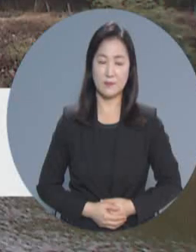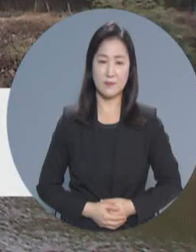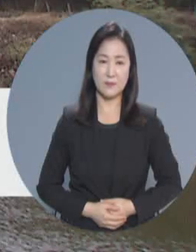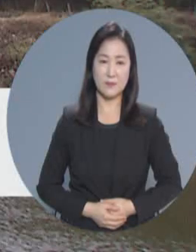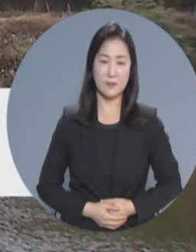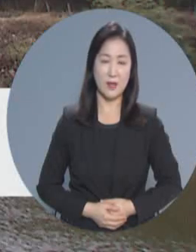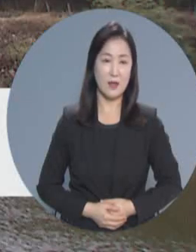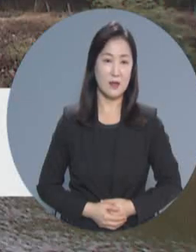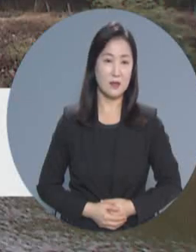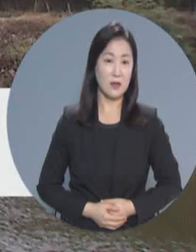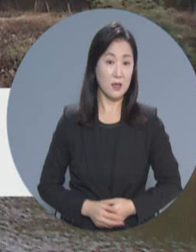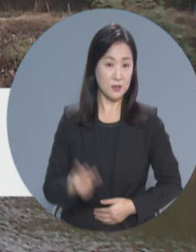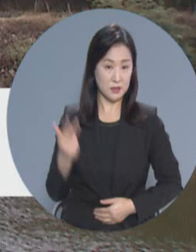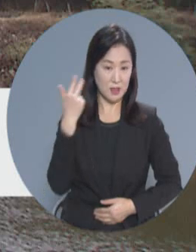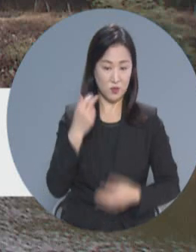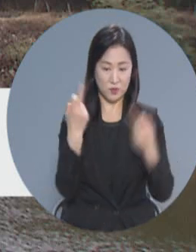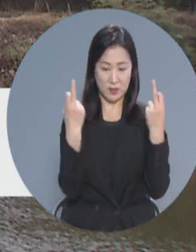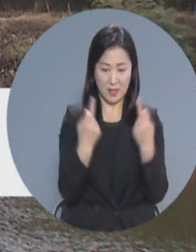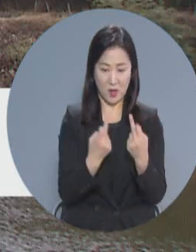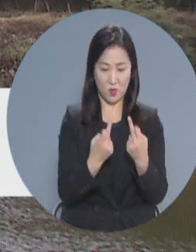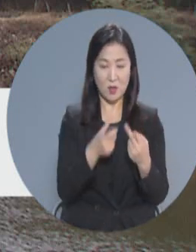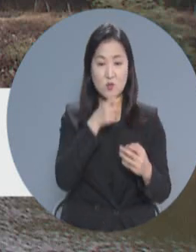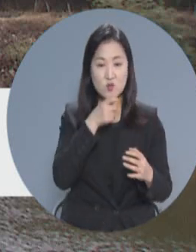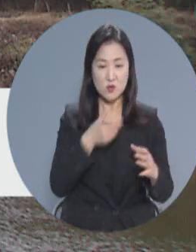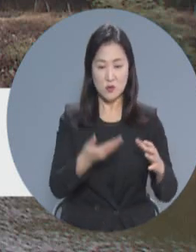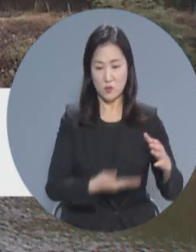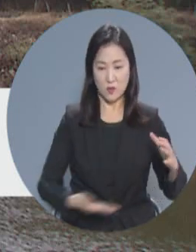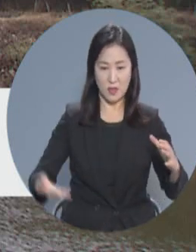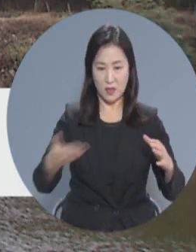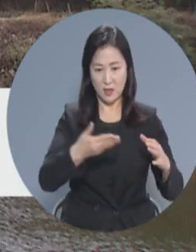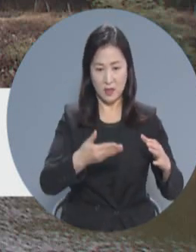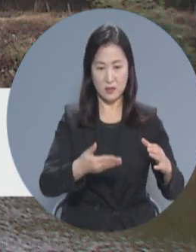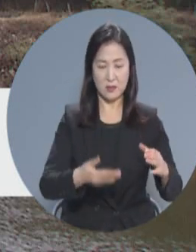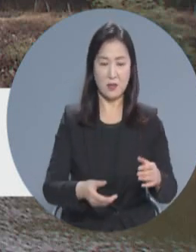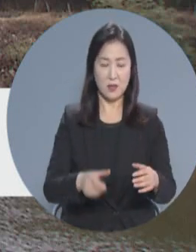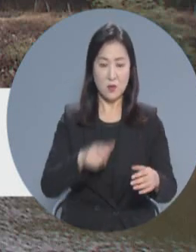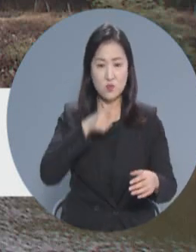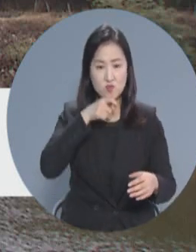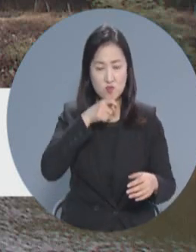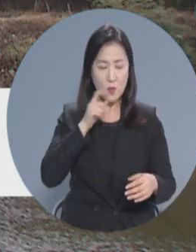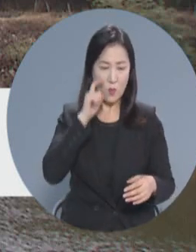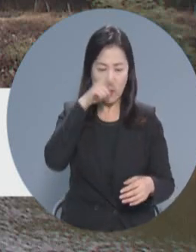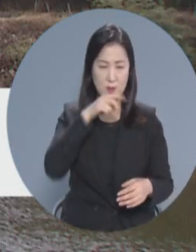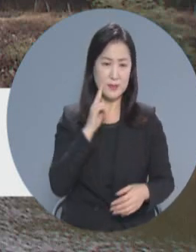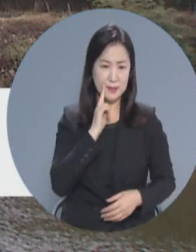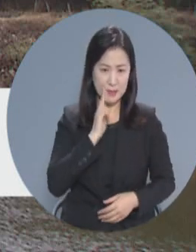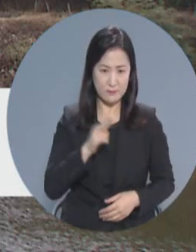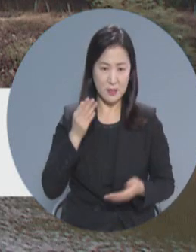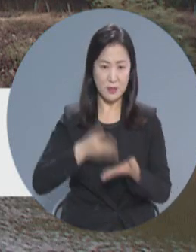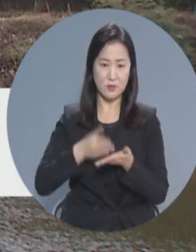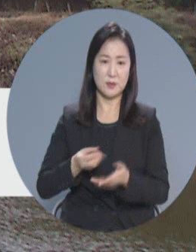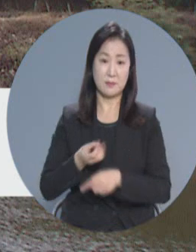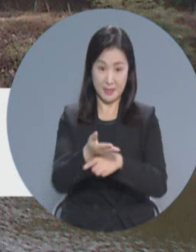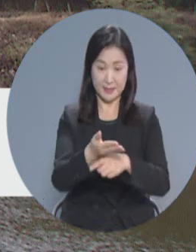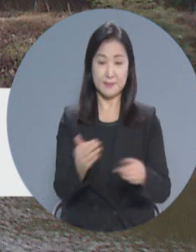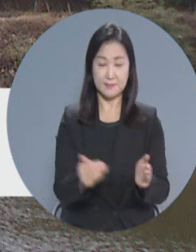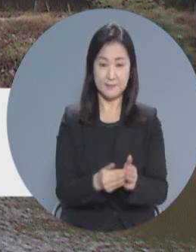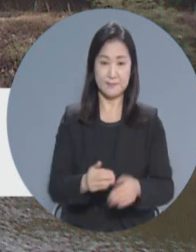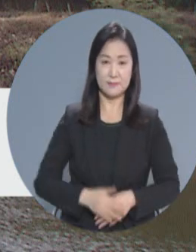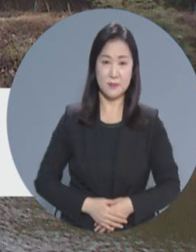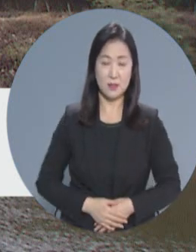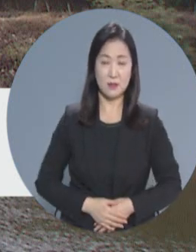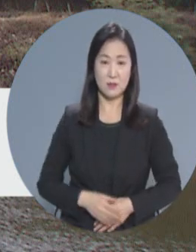지난주 산골짜기에 위치한 저수지가 농업 용수로도 쓰일 수 없을 만큼 오염됐다고 보도해드렸는데요.